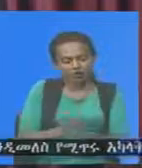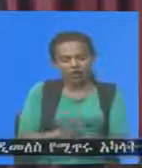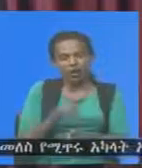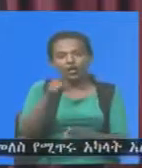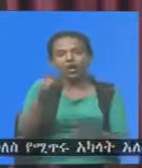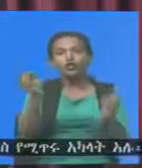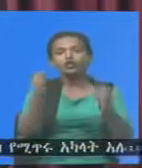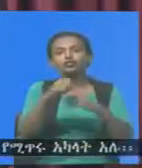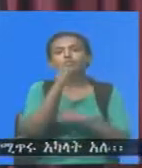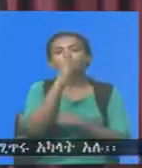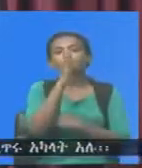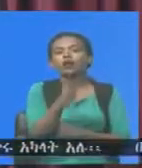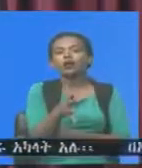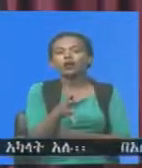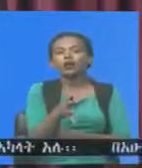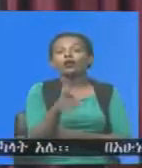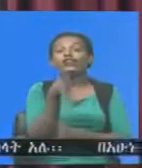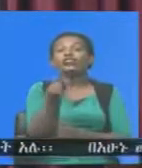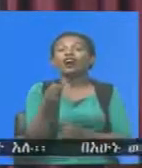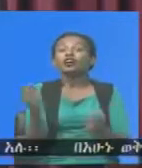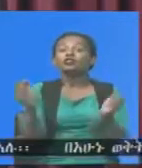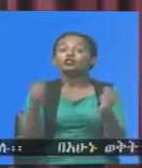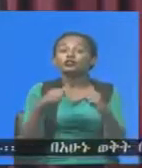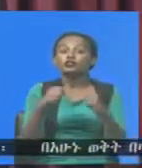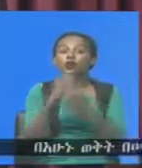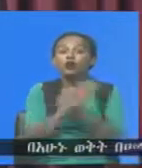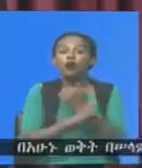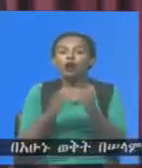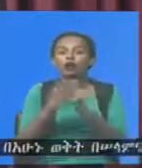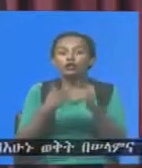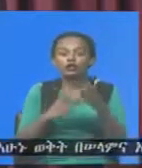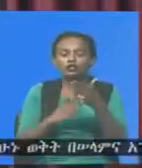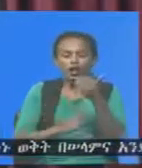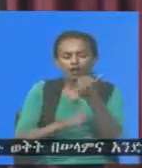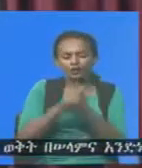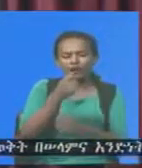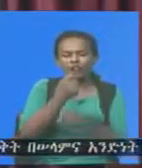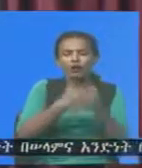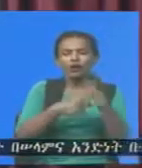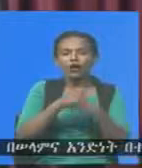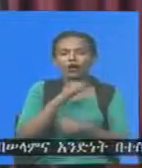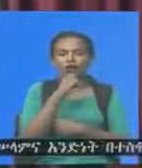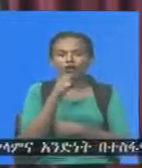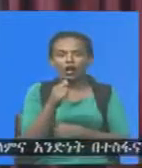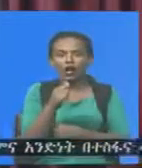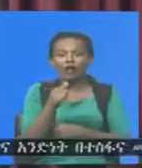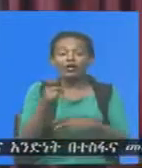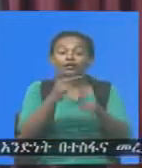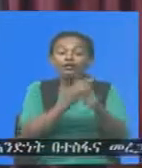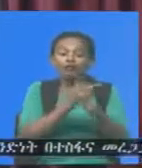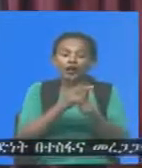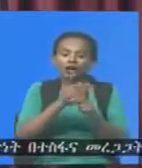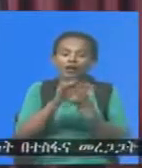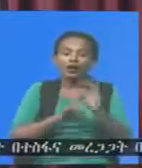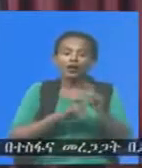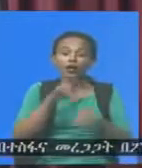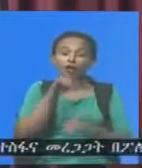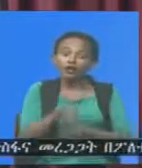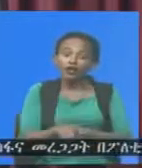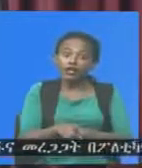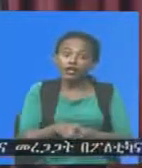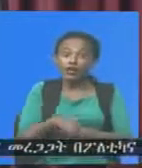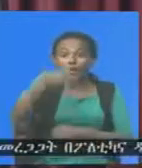ግጭት ይፈጥራል። ያ ግጭት በሀገር ደረጃ አደጋ እንዳያመጣ ጥንቃቄ ማድረግ አስፈልጊ ነው።